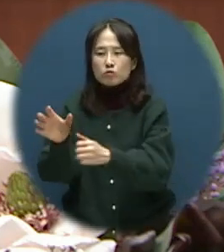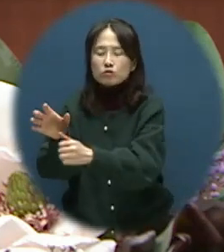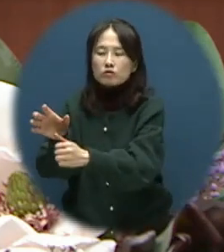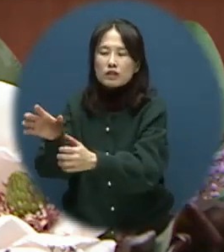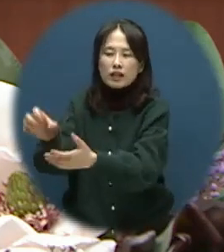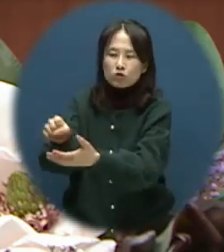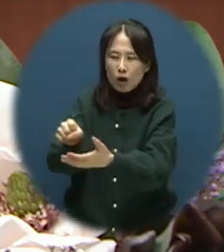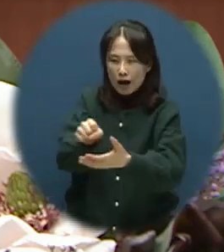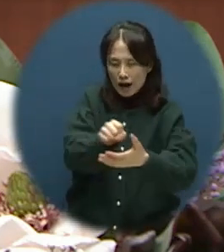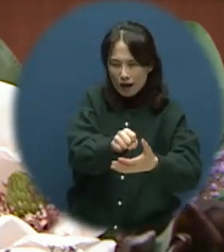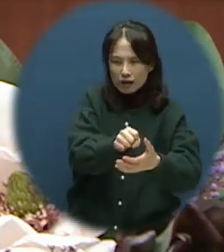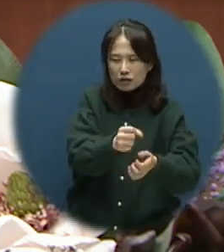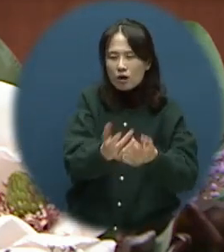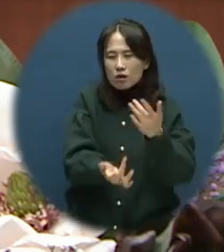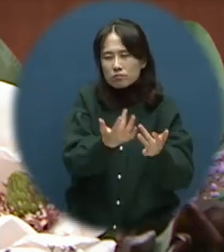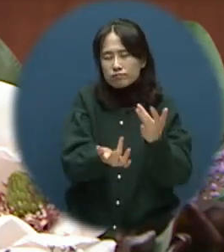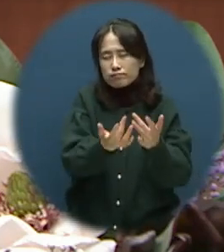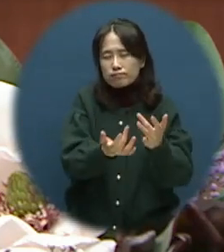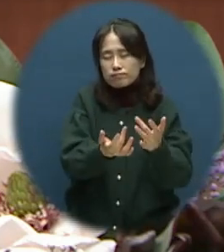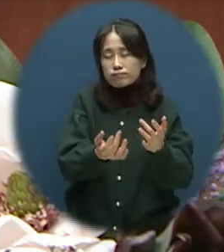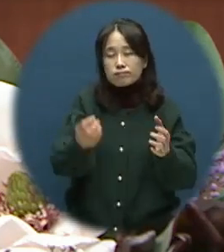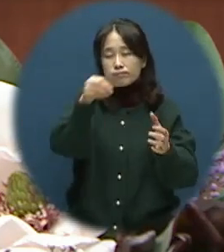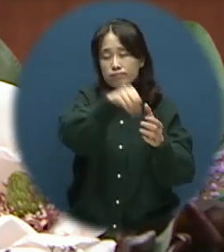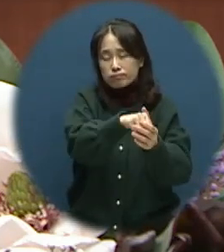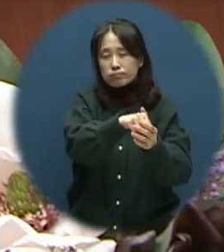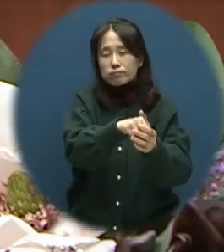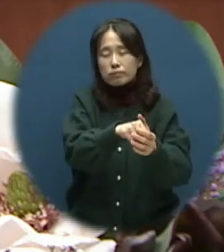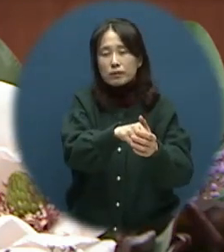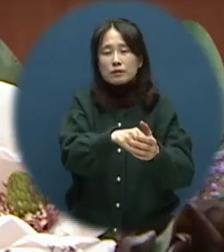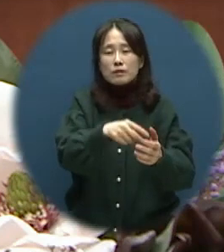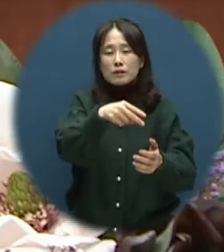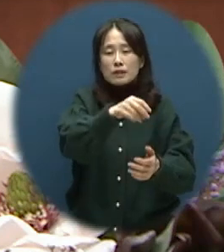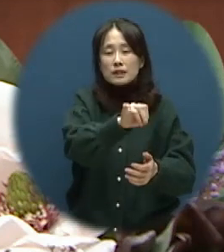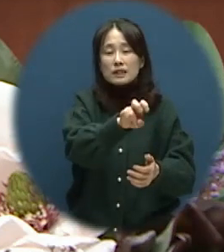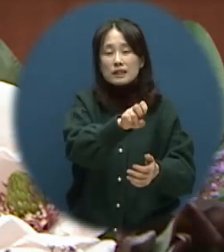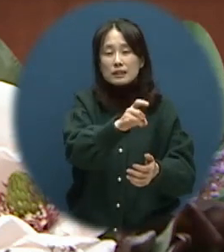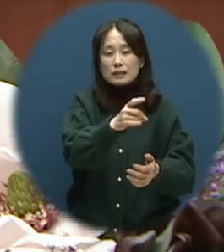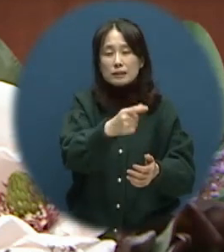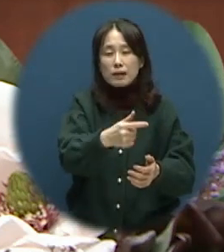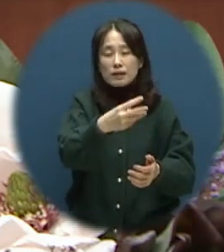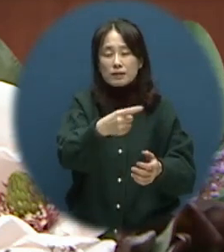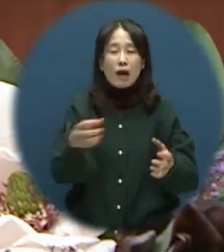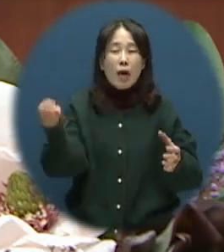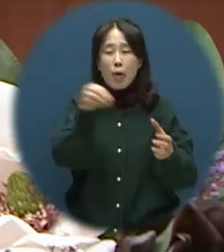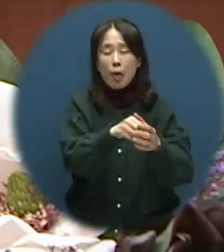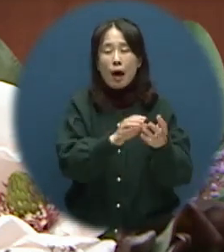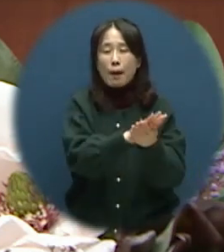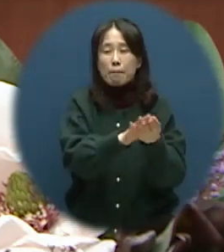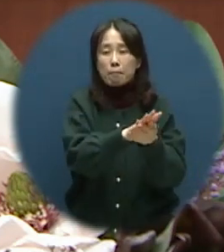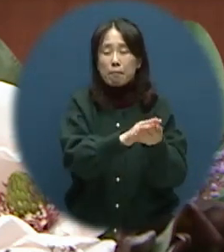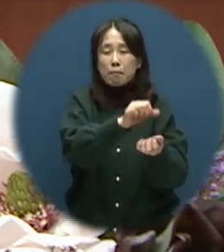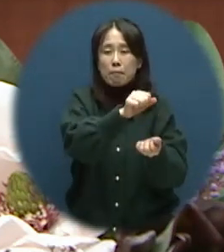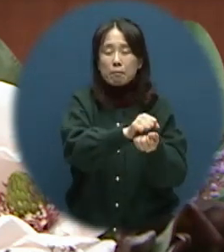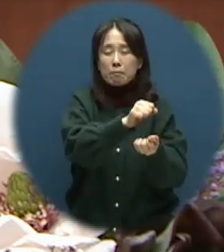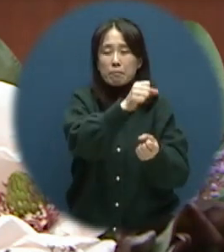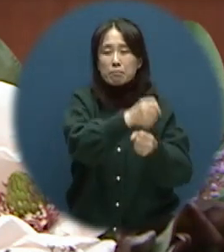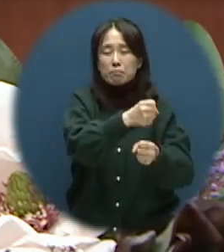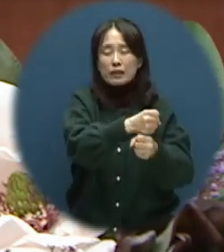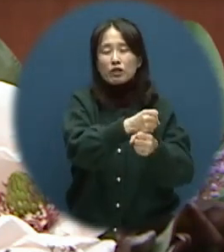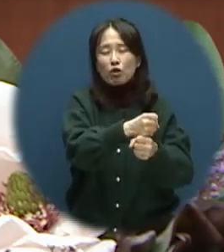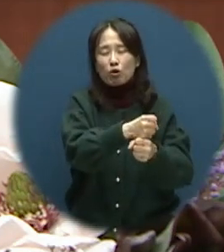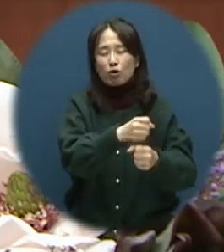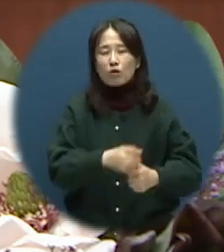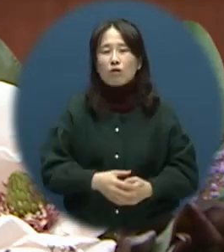못하니까 정부가 환경부가 다급하니까 시멘트 공장에게 SOS 도움을 했고 시멘트 공장이 그 쓰레기 갖다가 시멘트를